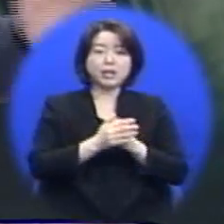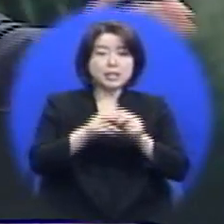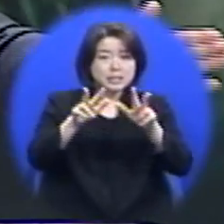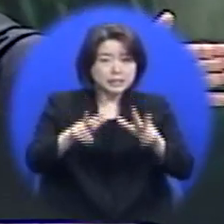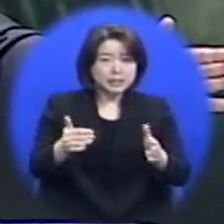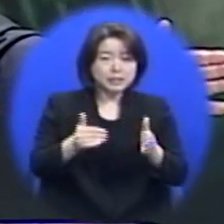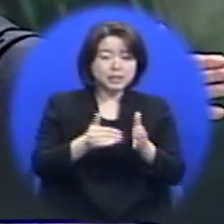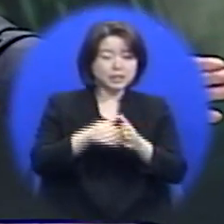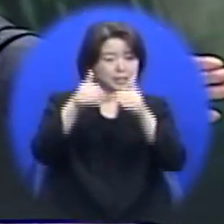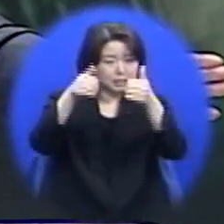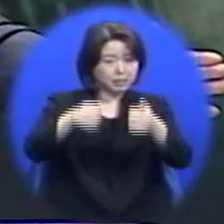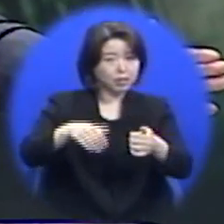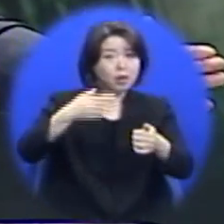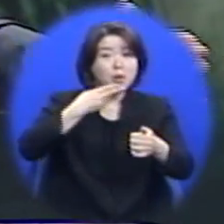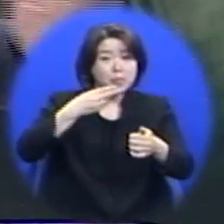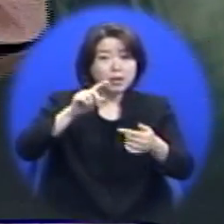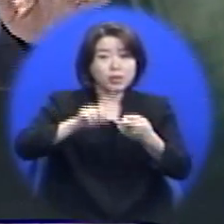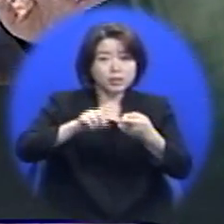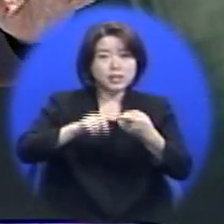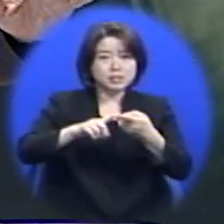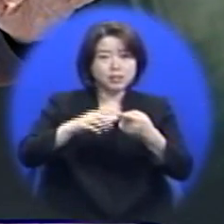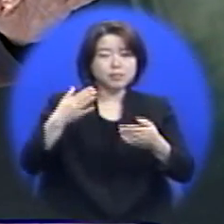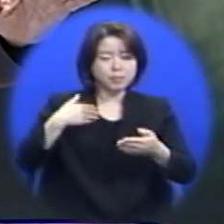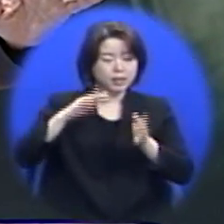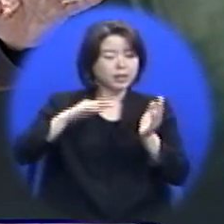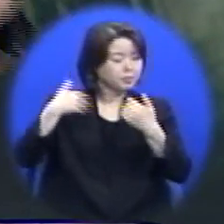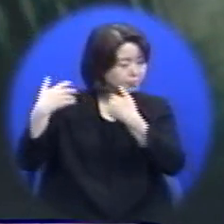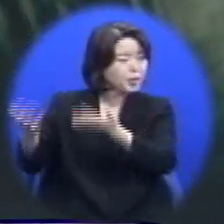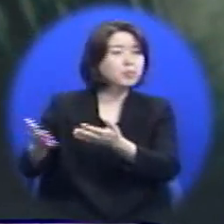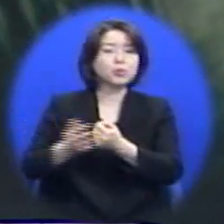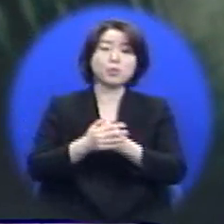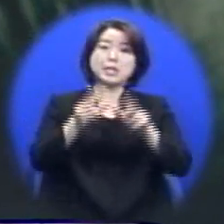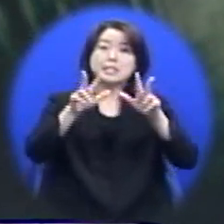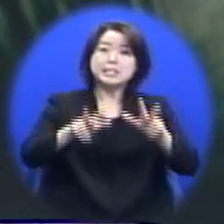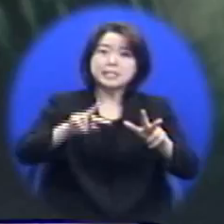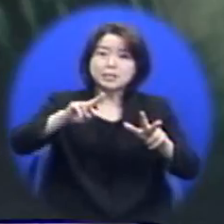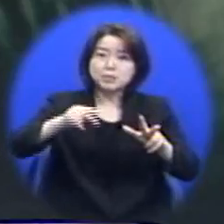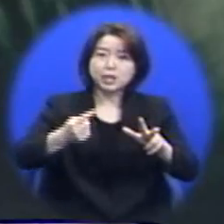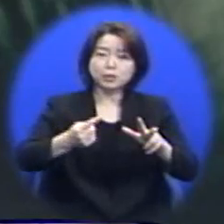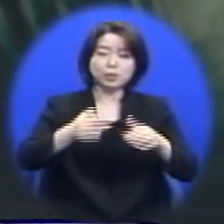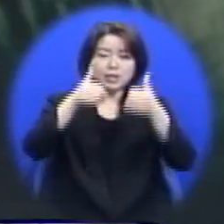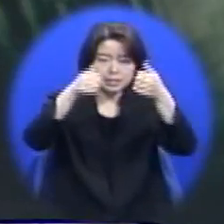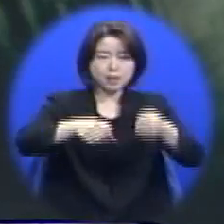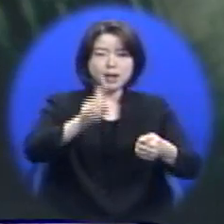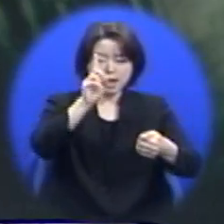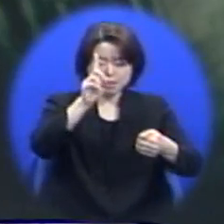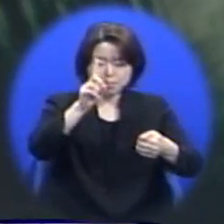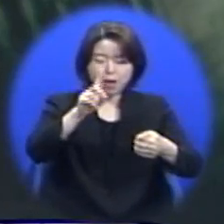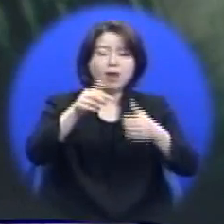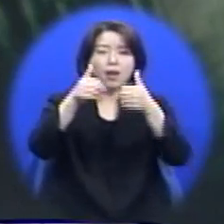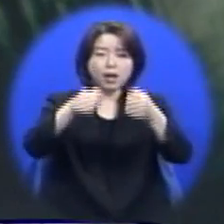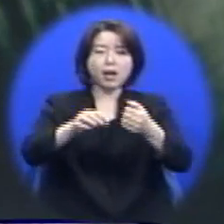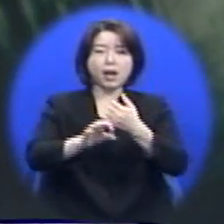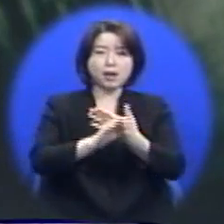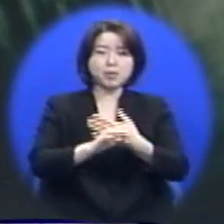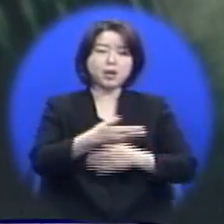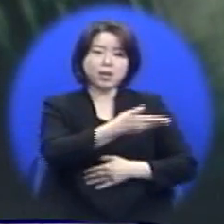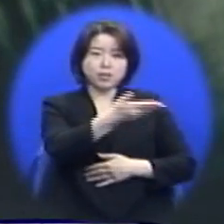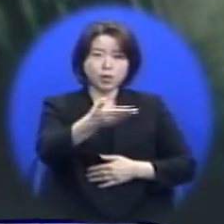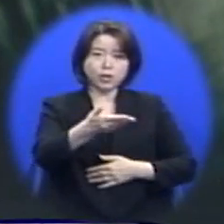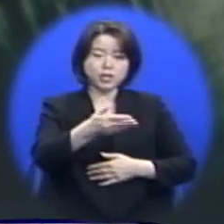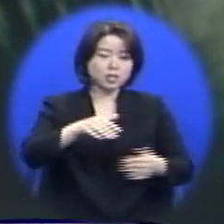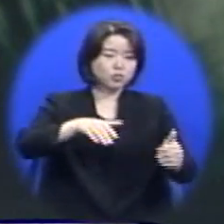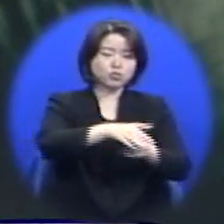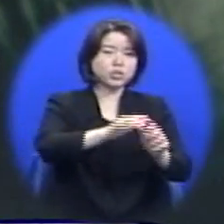지금까지 절을 안 한 것은 내가 불문에 붙이겠고 지금이라도 절 한 번만 하면 너희들을 처형하지